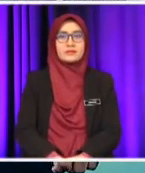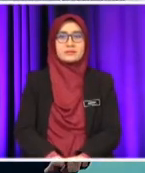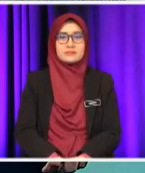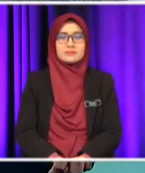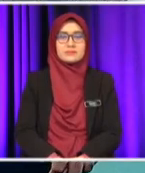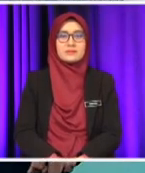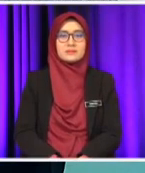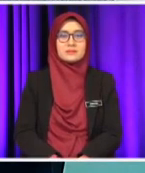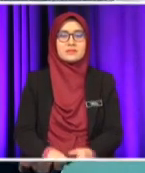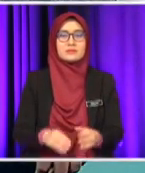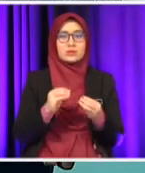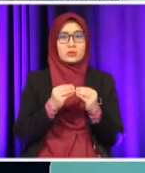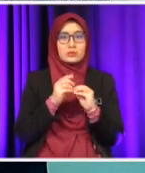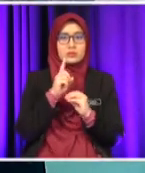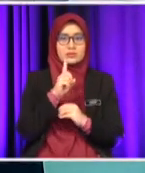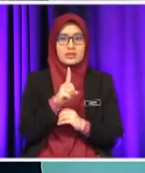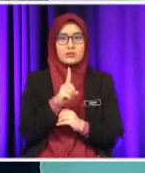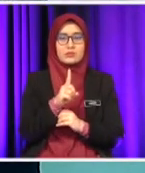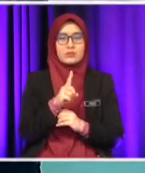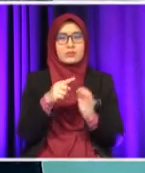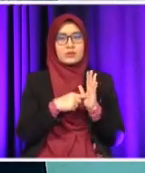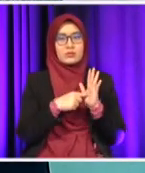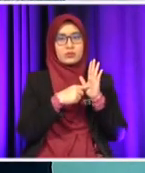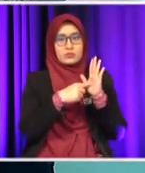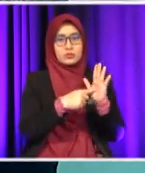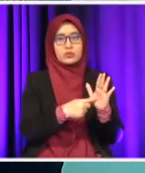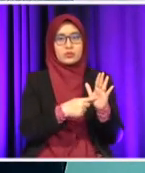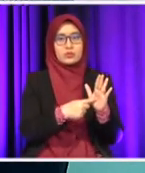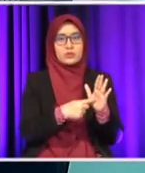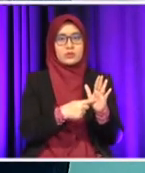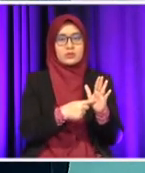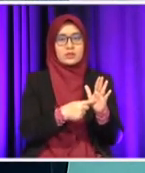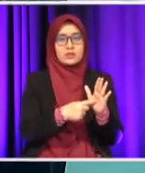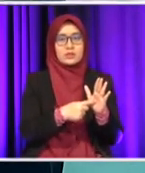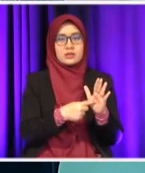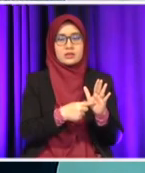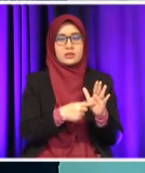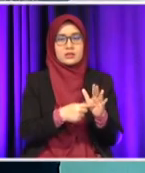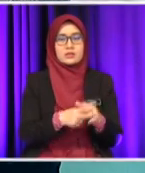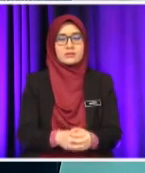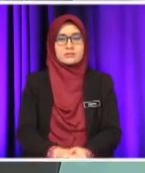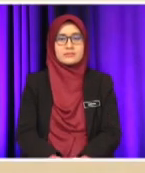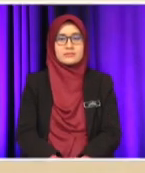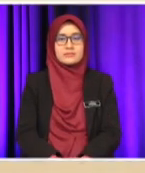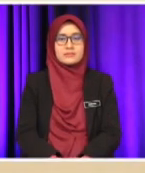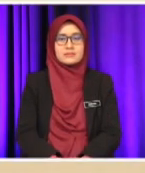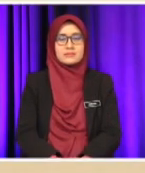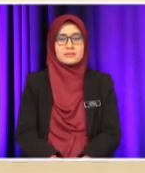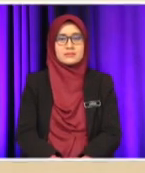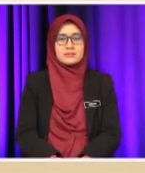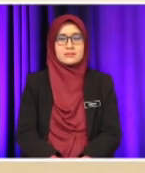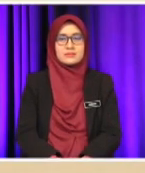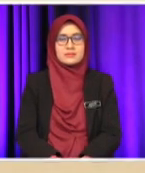satu menunjukkan pernyataan tujuan menghias equarium ya dan yang tidak berkaitan